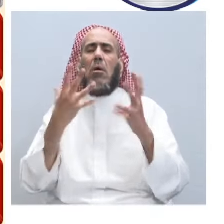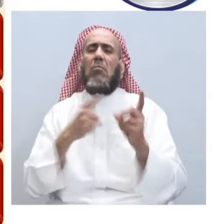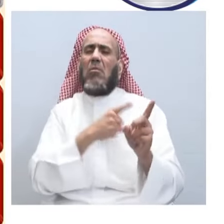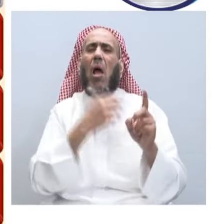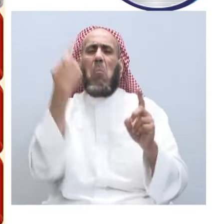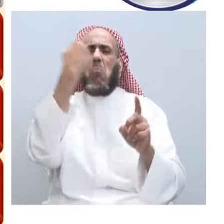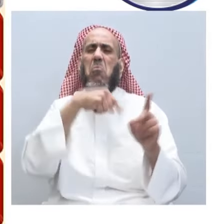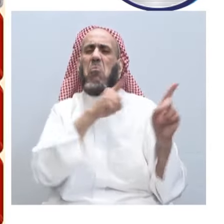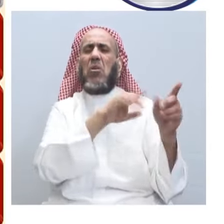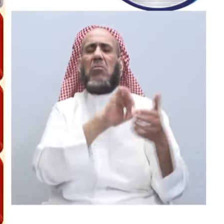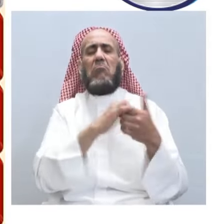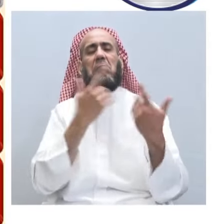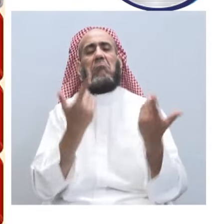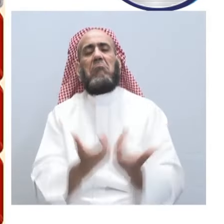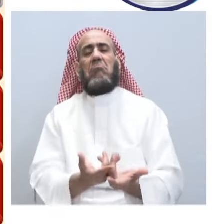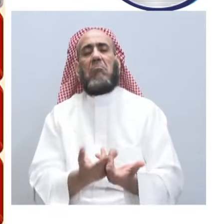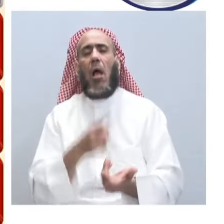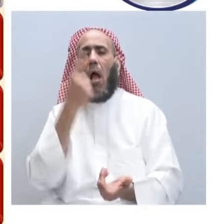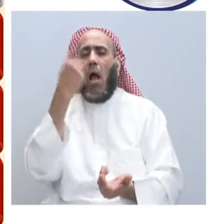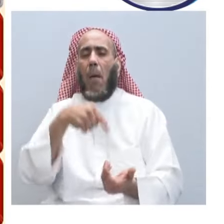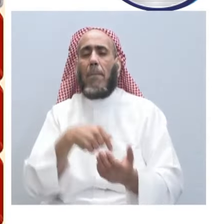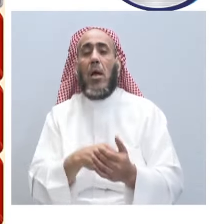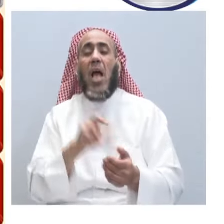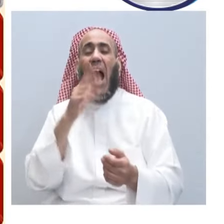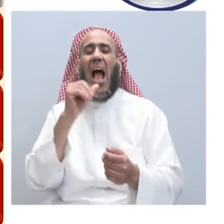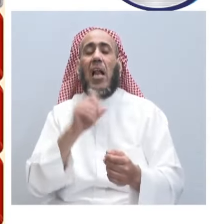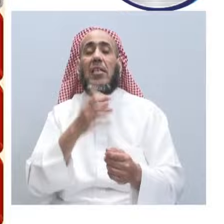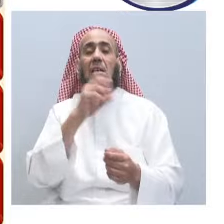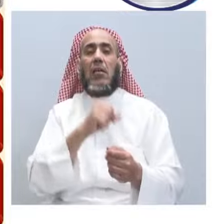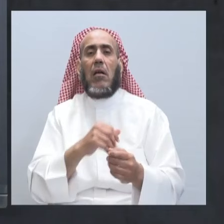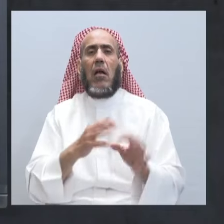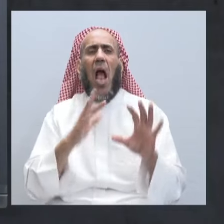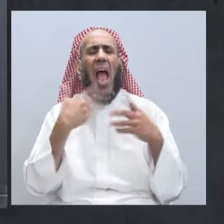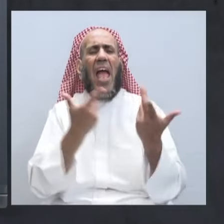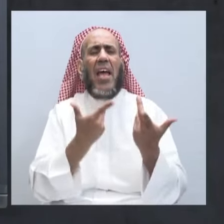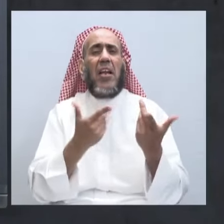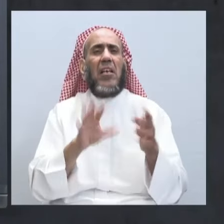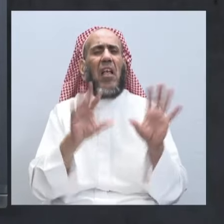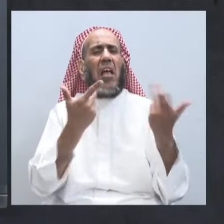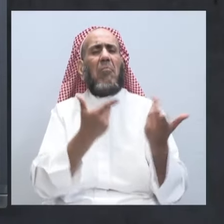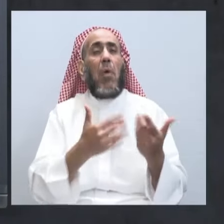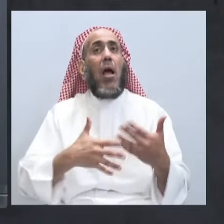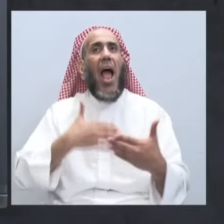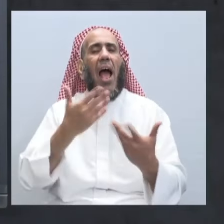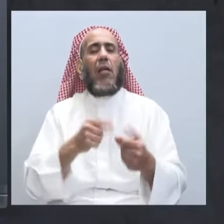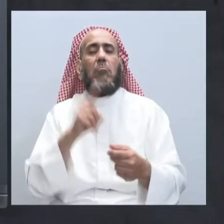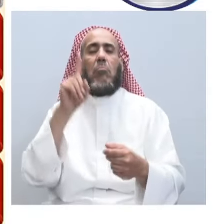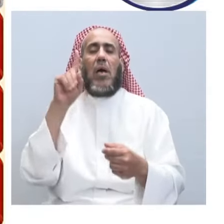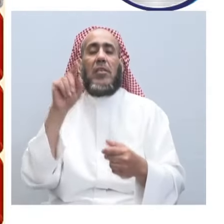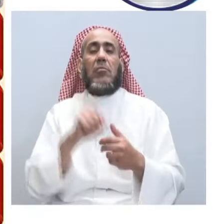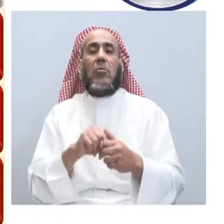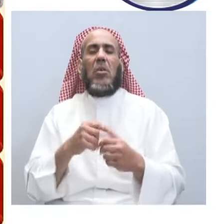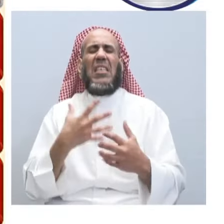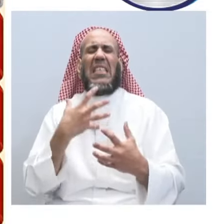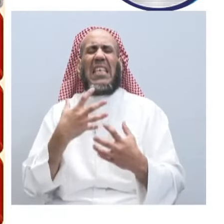تشام بسين من الناس قال لصديقه خير يا طير احسنتم